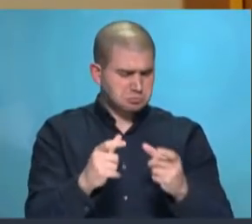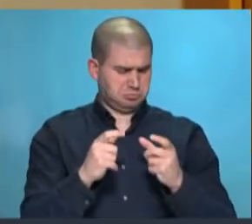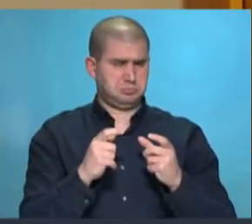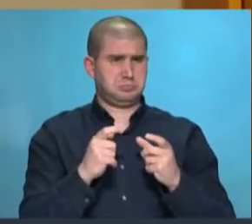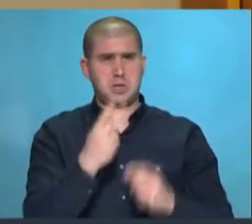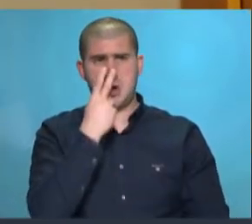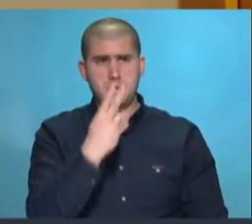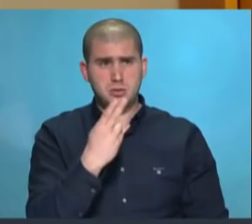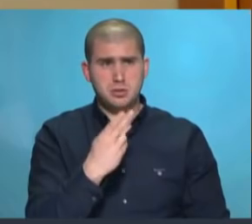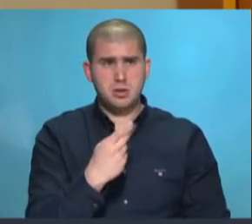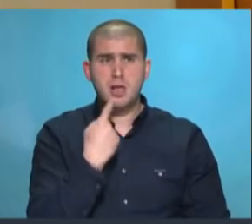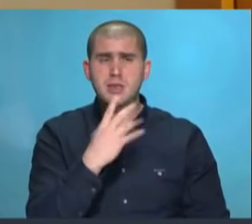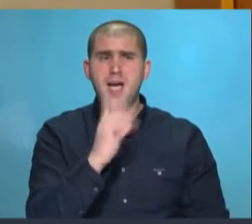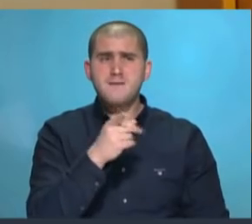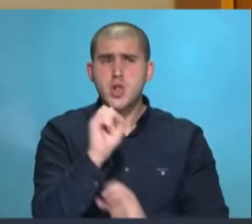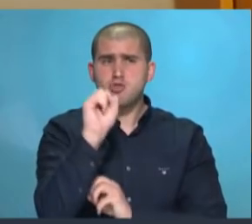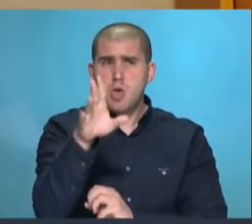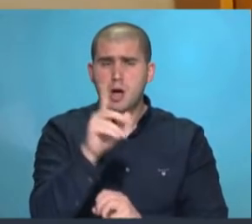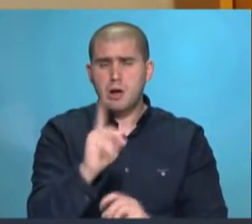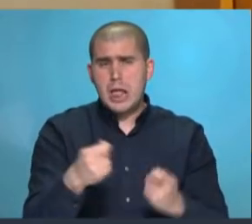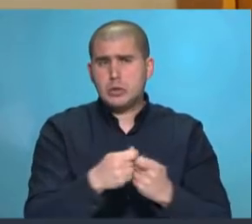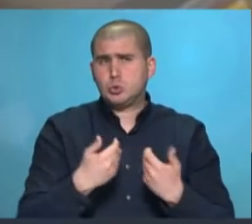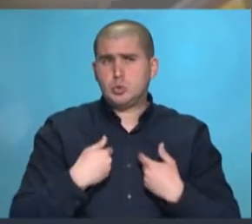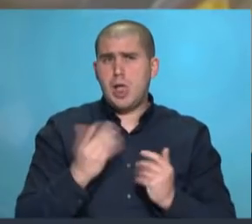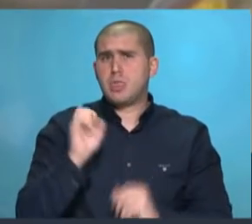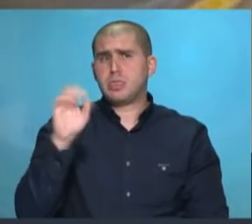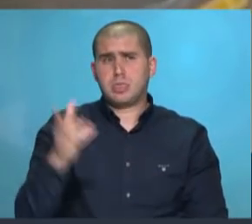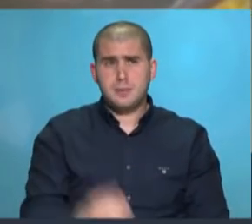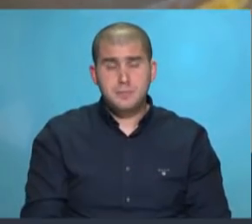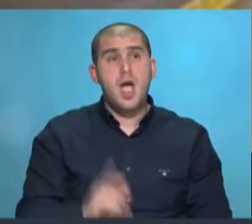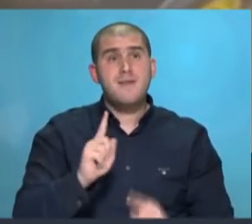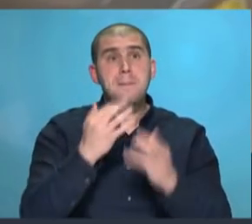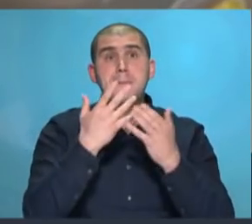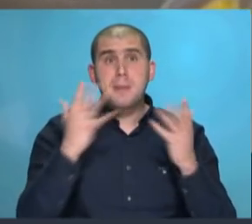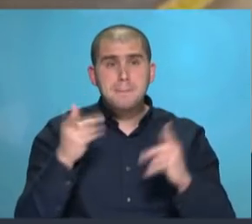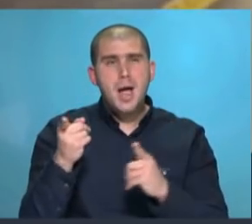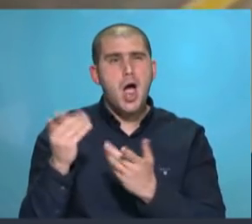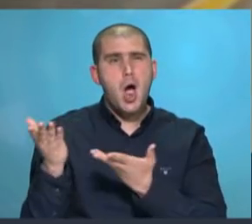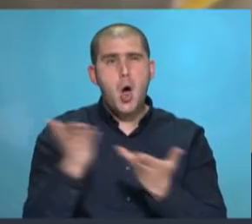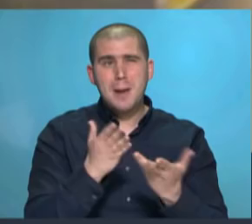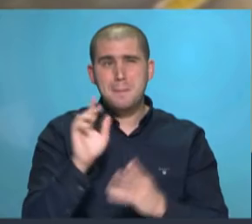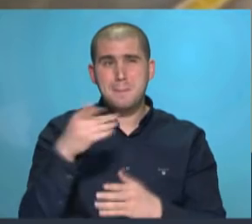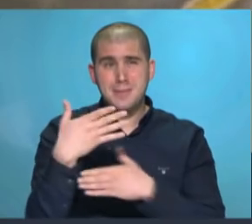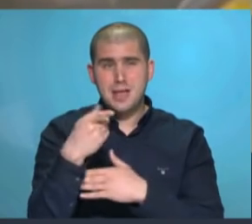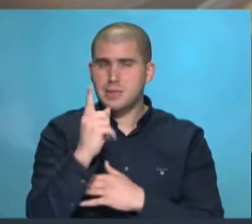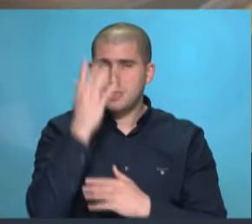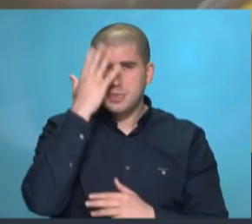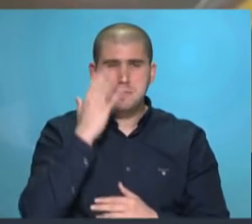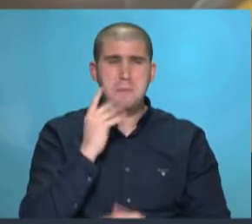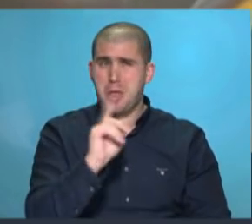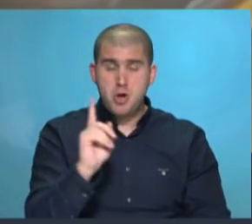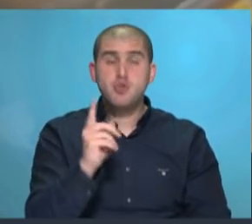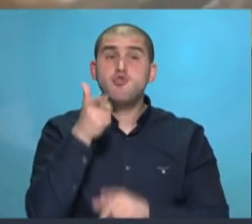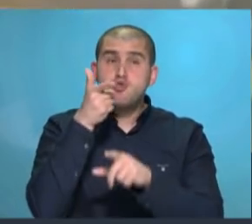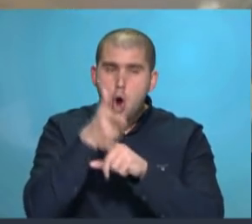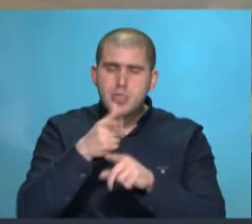לראות את זה, להגיד להם איפה לשלוח אותם, איפה, למי שזה שייך. אבל התברר שהאורחים בדלת לא היו תמימים. השוד היה